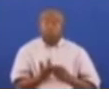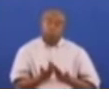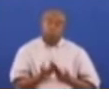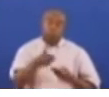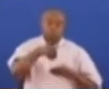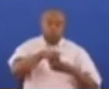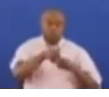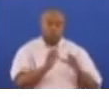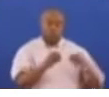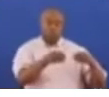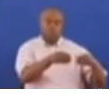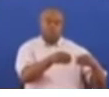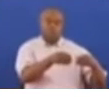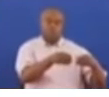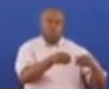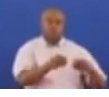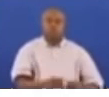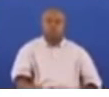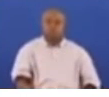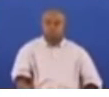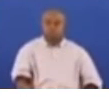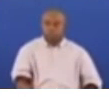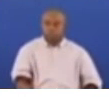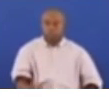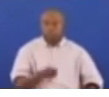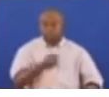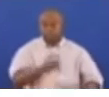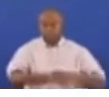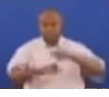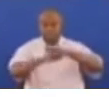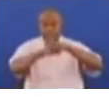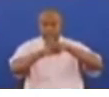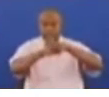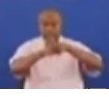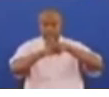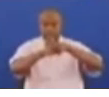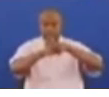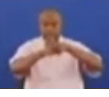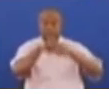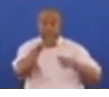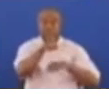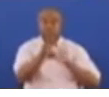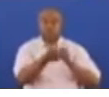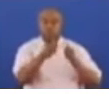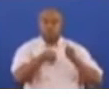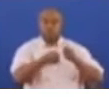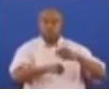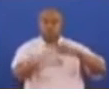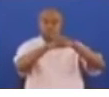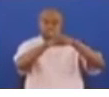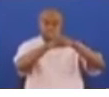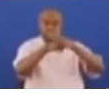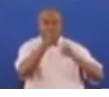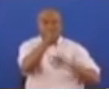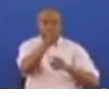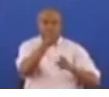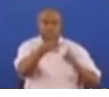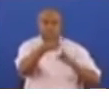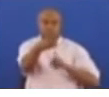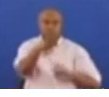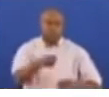wa kamati iliyoleta hoja, ninaunga mkono hoja ambayo imeletwa kwa asilimia